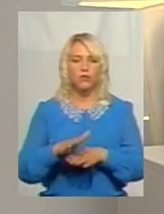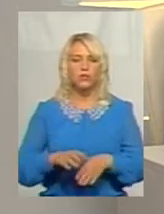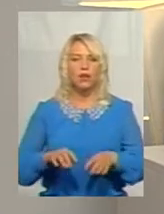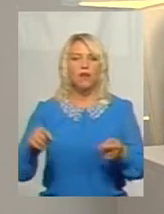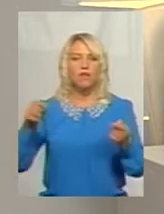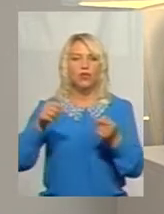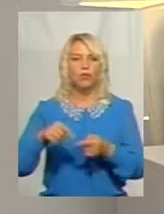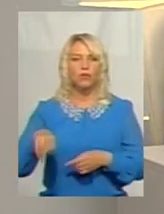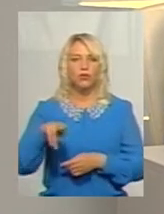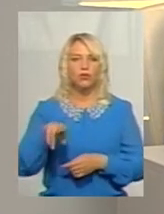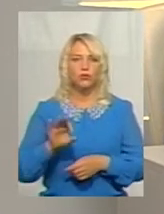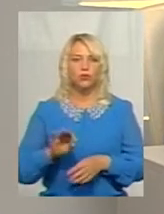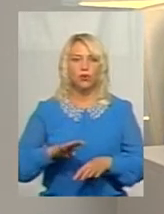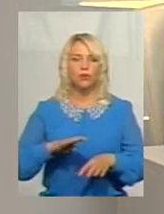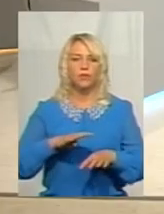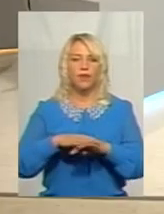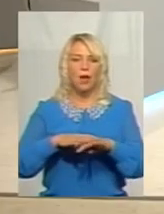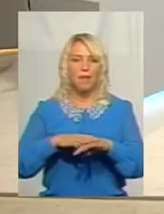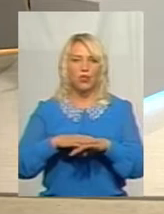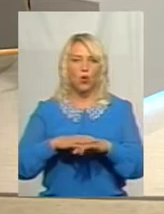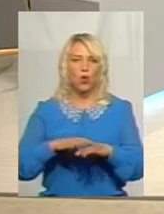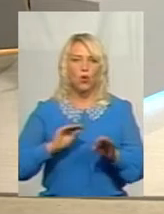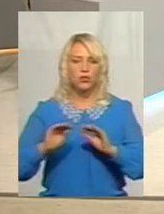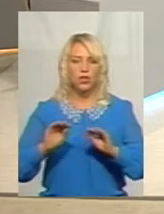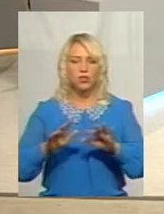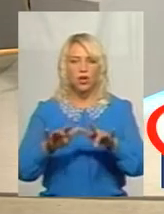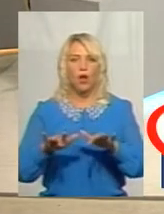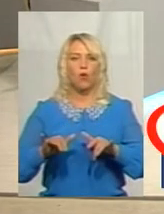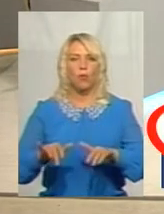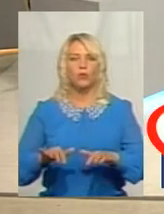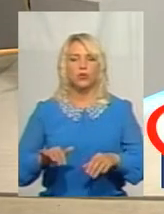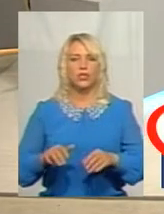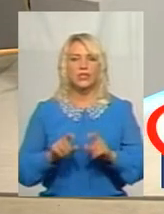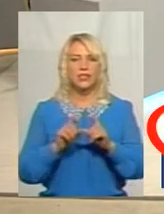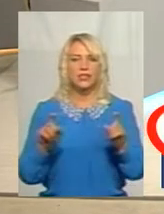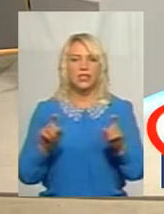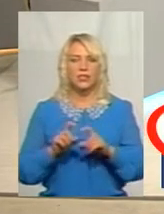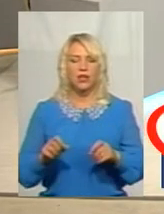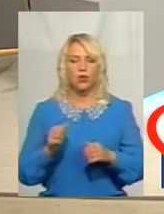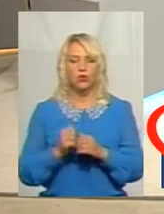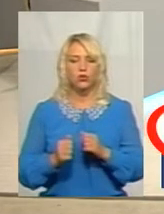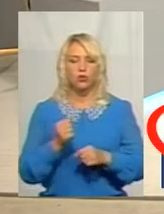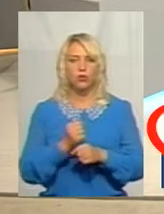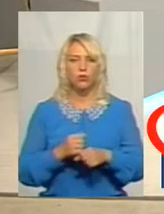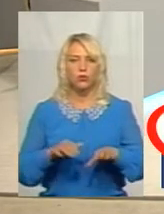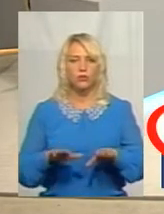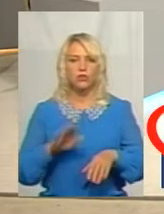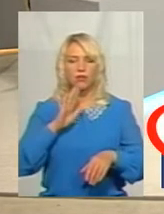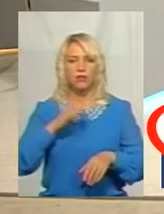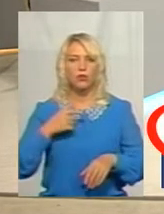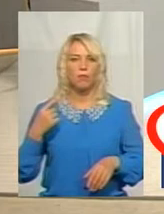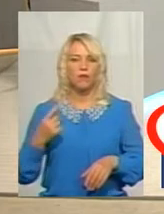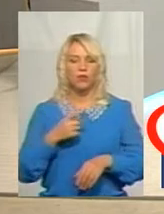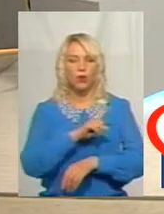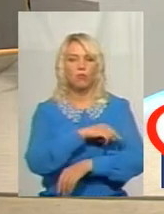до табелю оснащення. Комп'ютеризація заходів, кожне робоче місце нашої первинної медичної